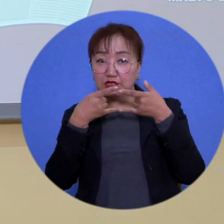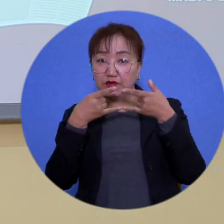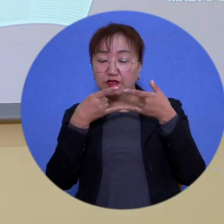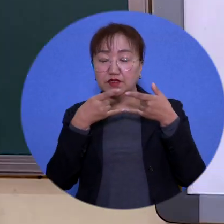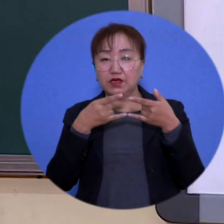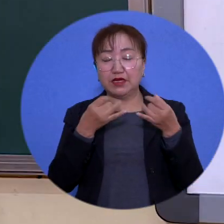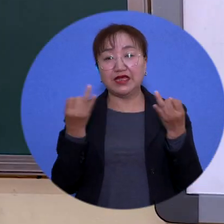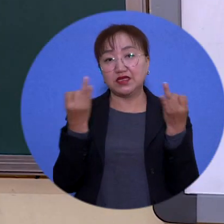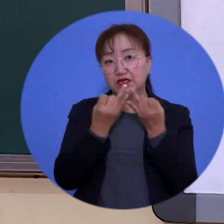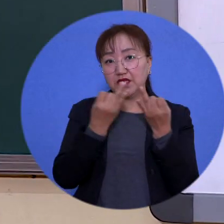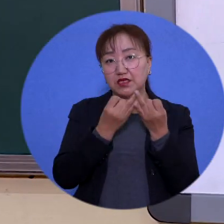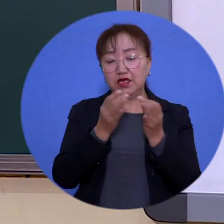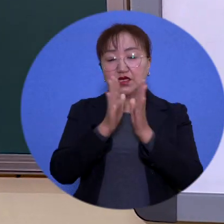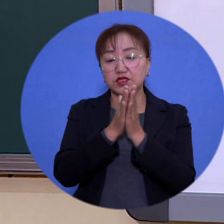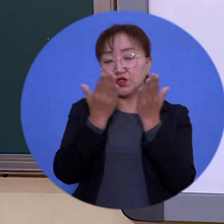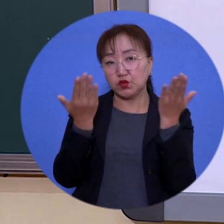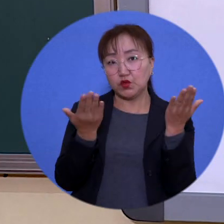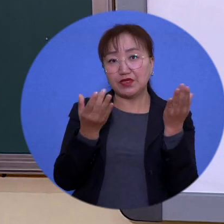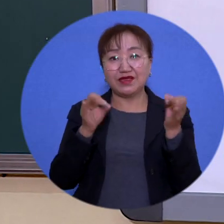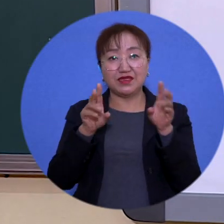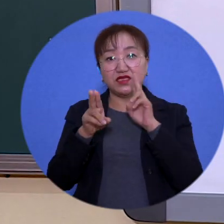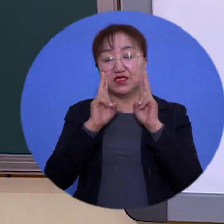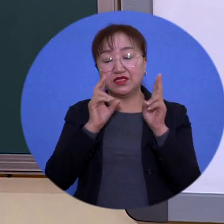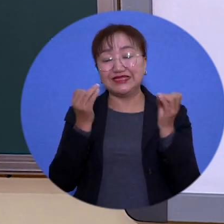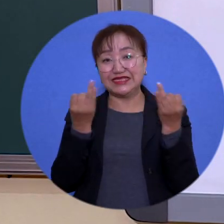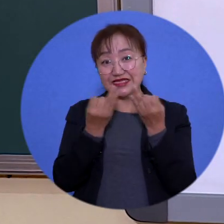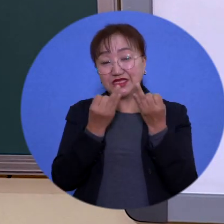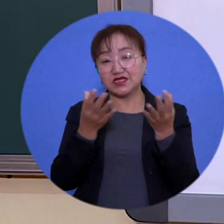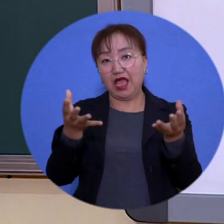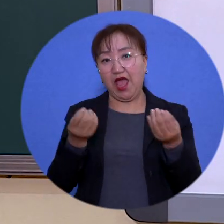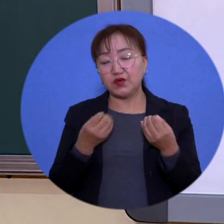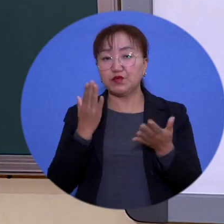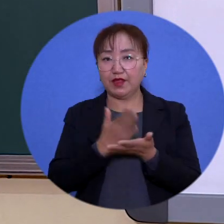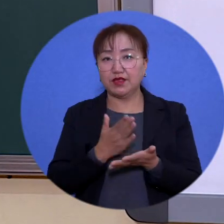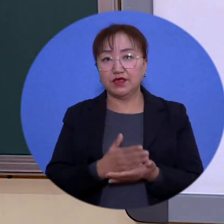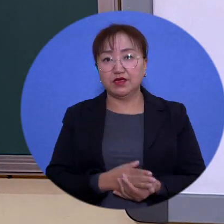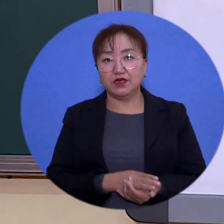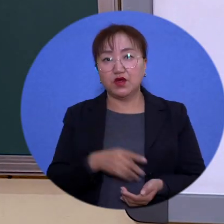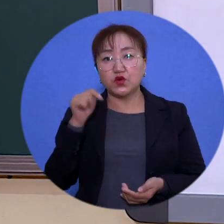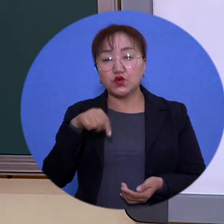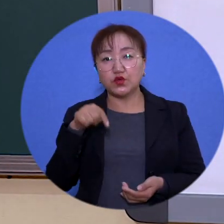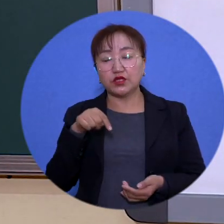སྐེད པའི